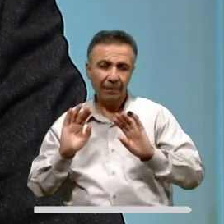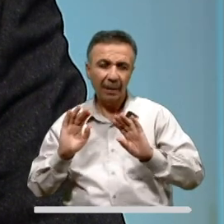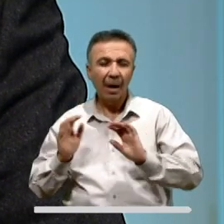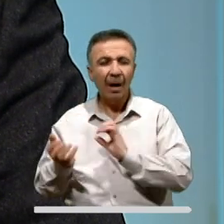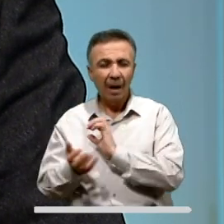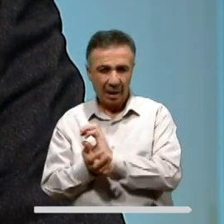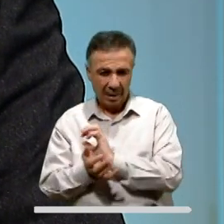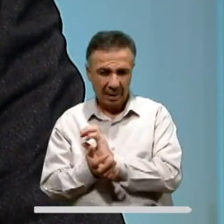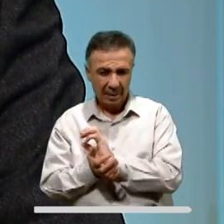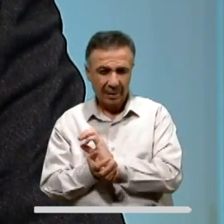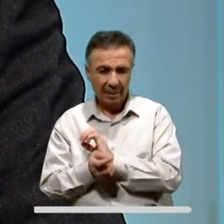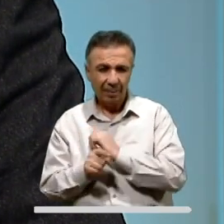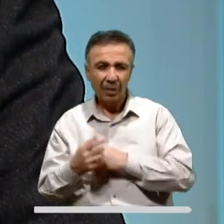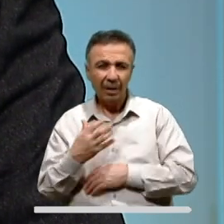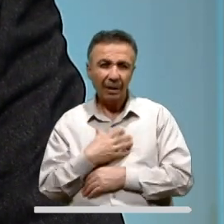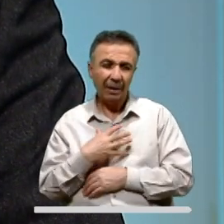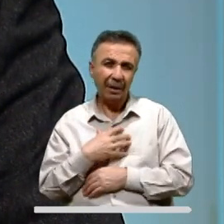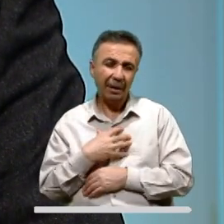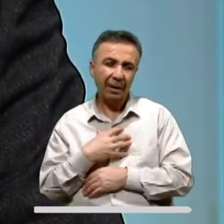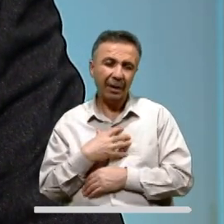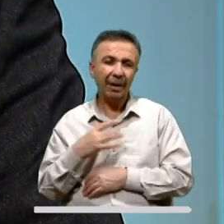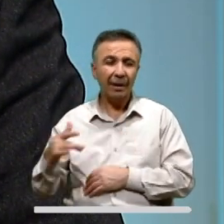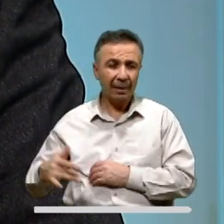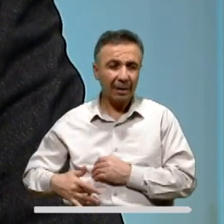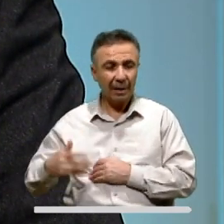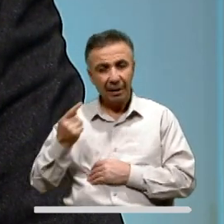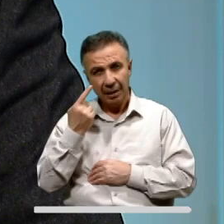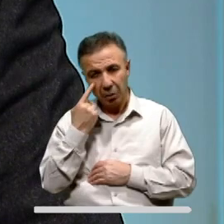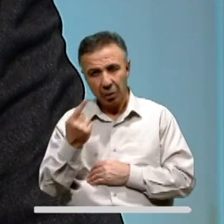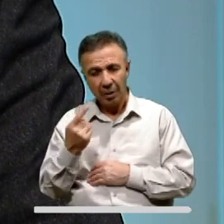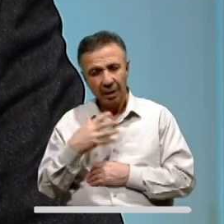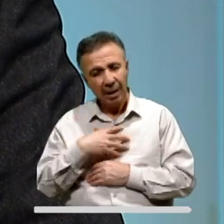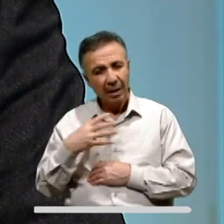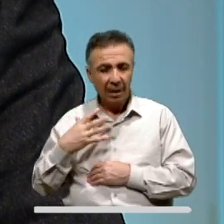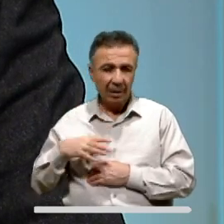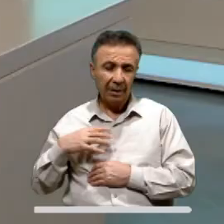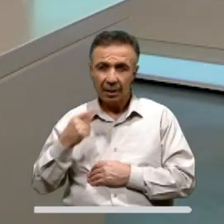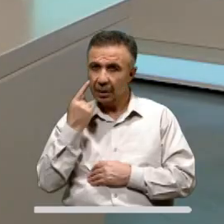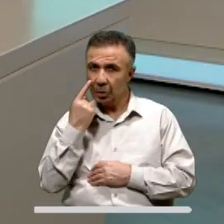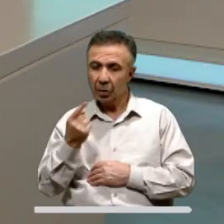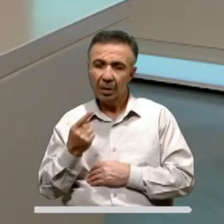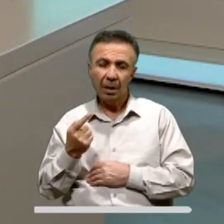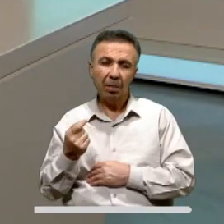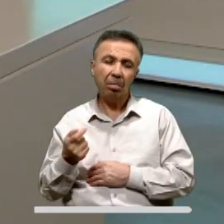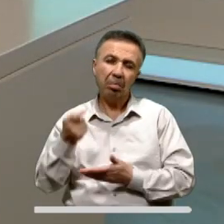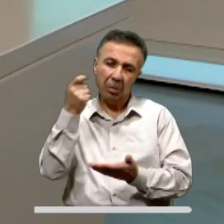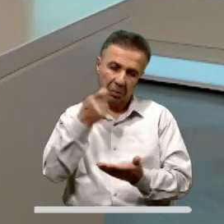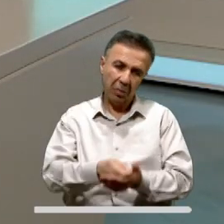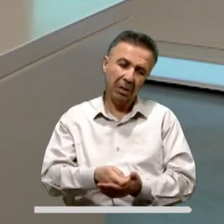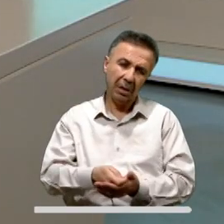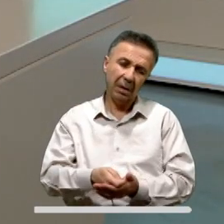varisleri bunu kendi rızalarına göre, kendi isteklerine göre öderler,